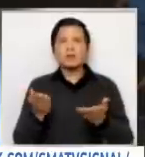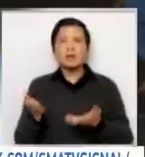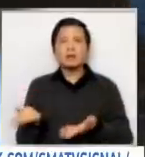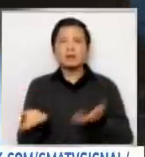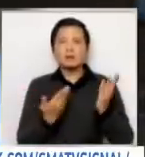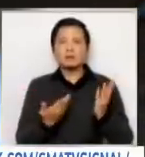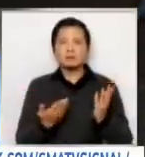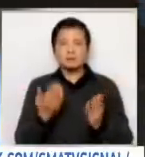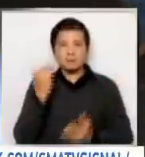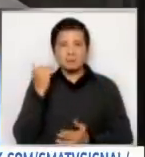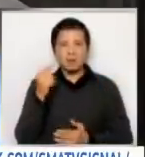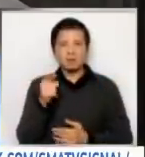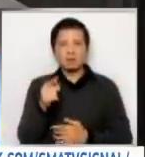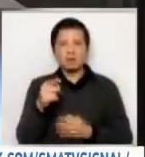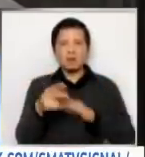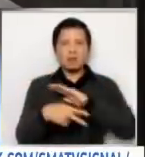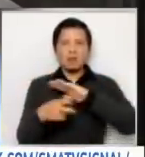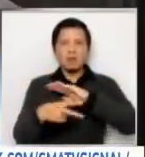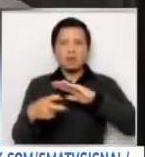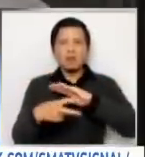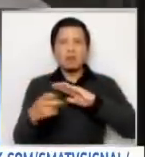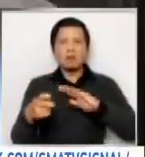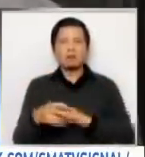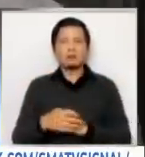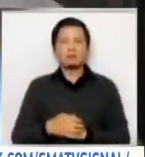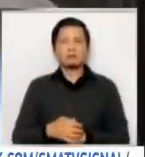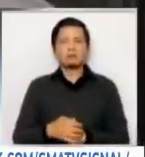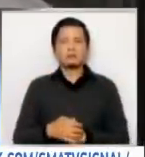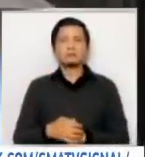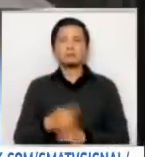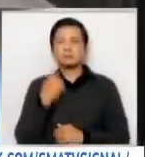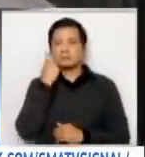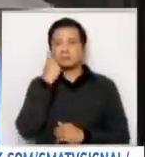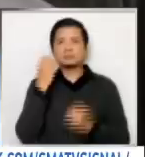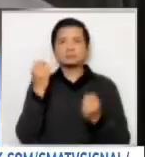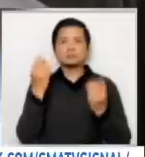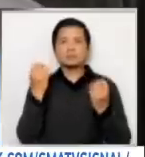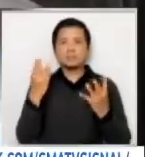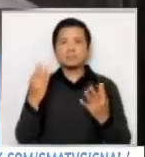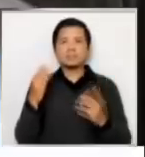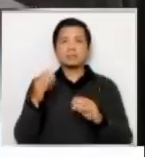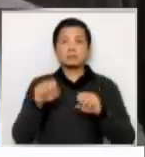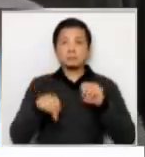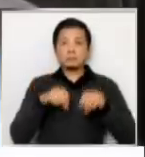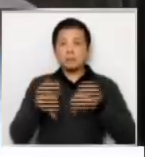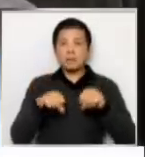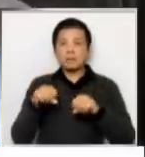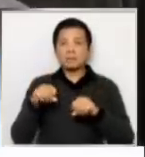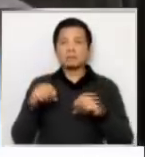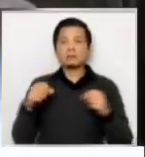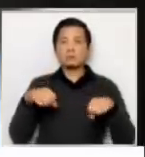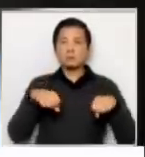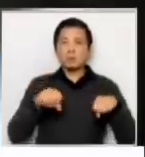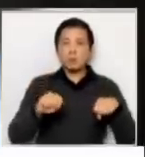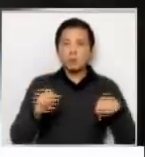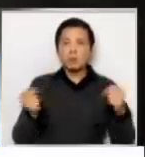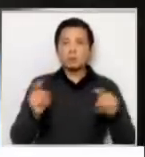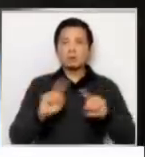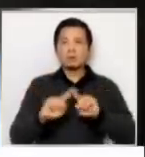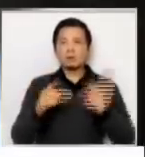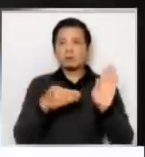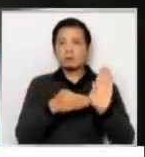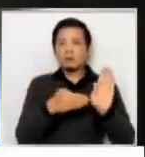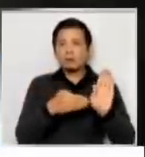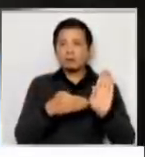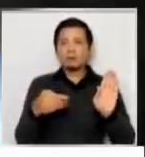na nakukuha rito. Recently po, ang daming nawawalang ganitong e-bikes. Mga motor, saka mga baterya po ng e-bike. Siguro po yung mga